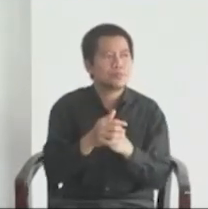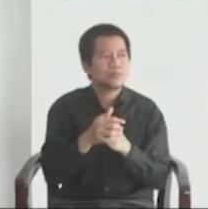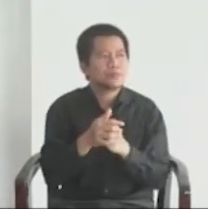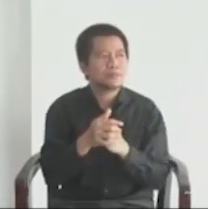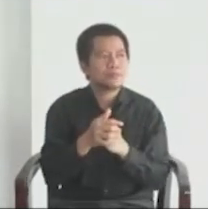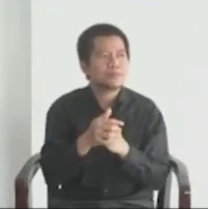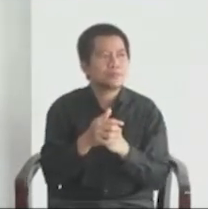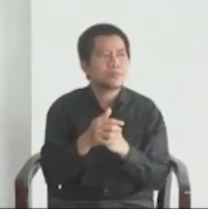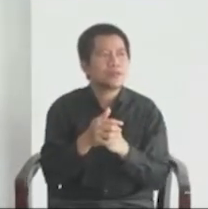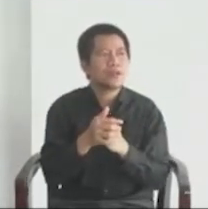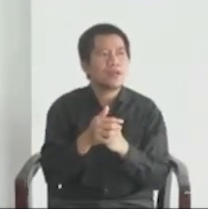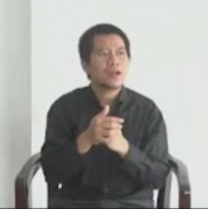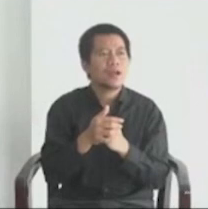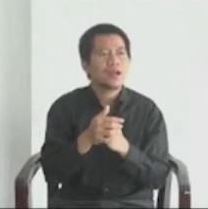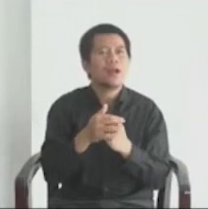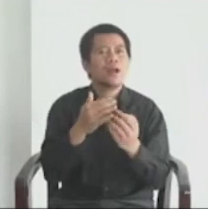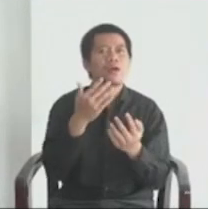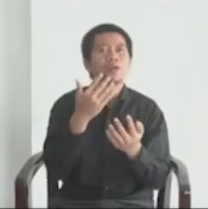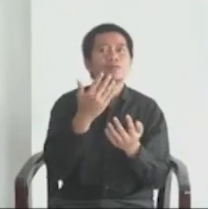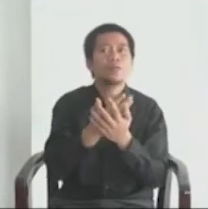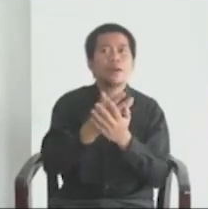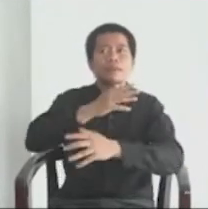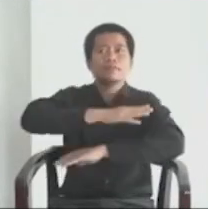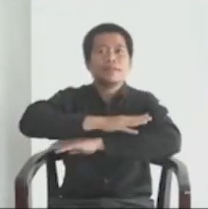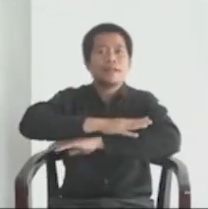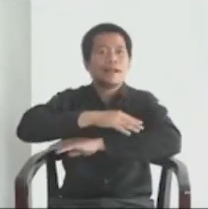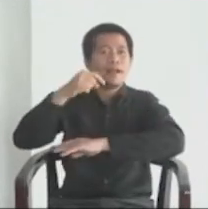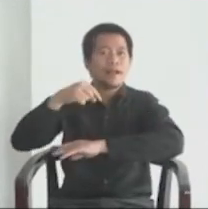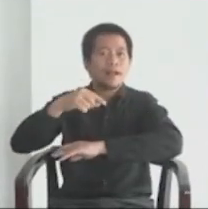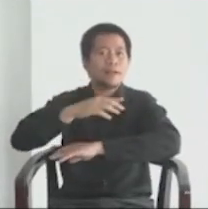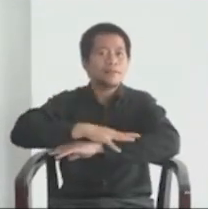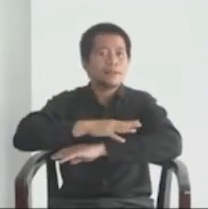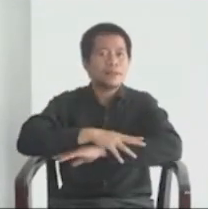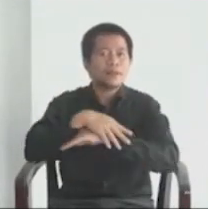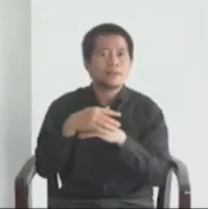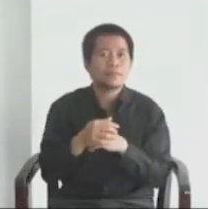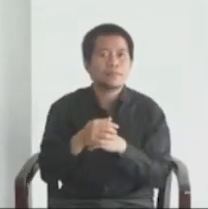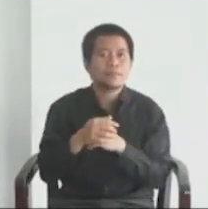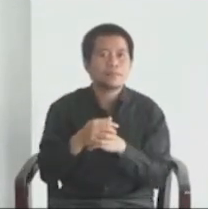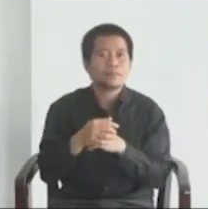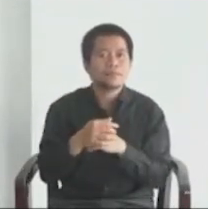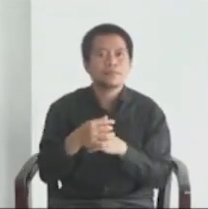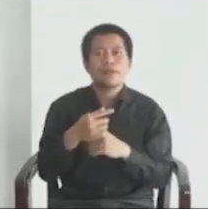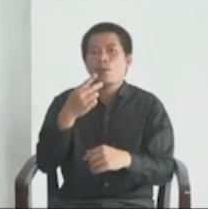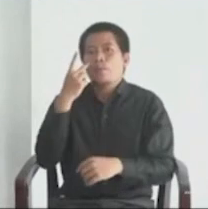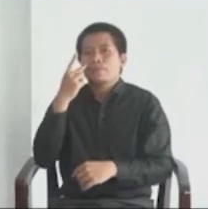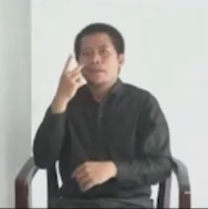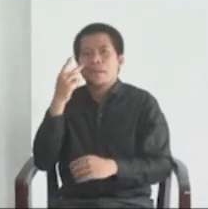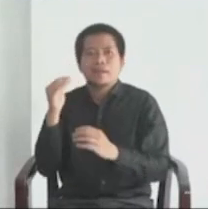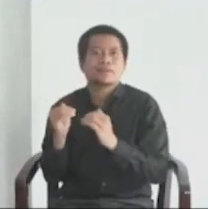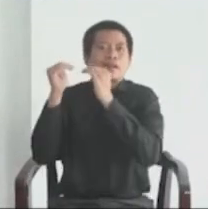Mudah-mudahan dengan berita ini kita tingkatkan kewaspadaan